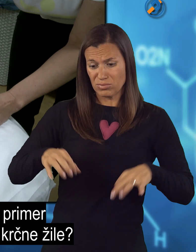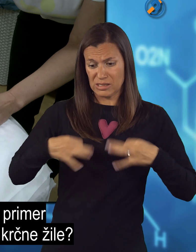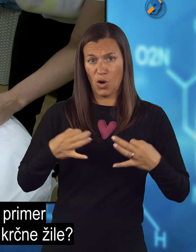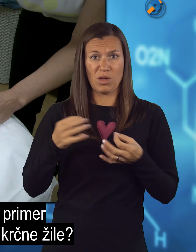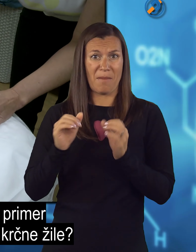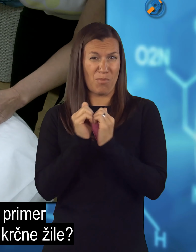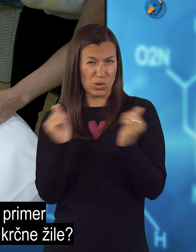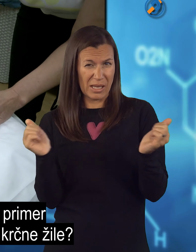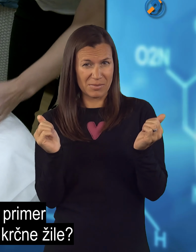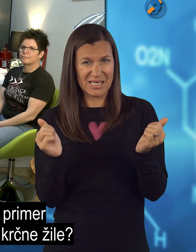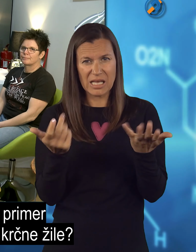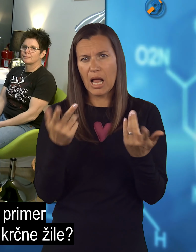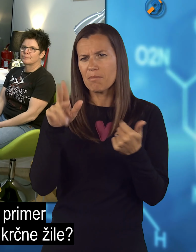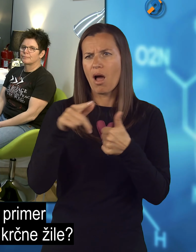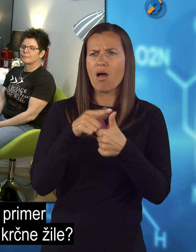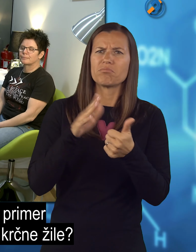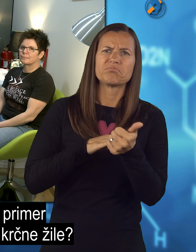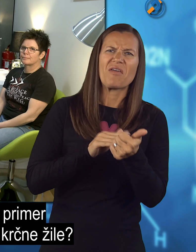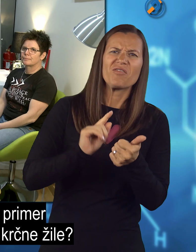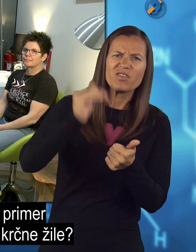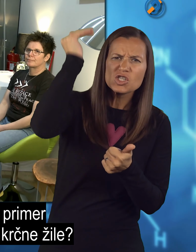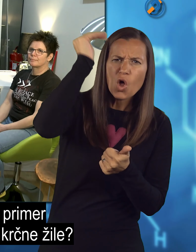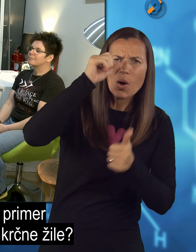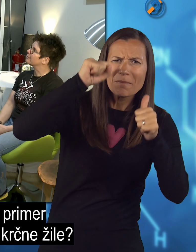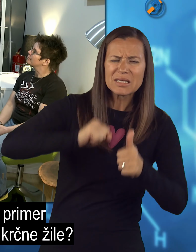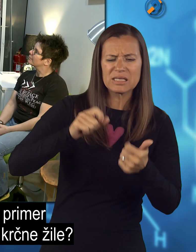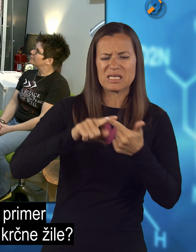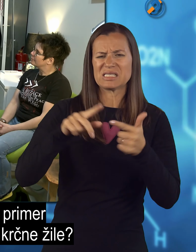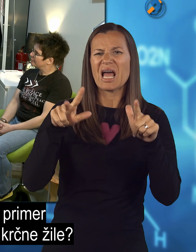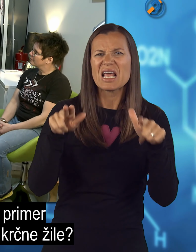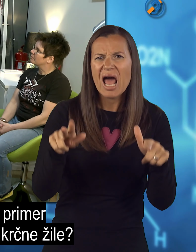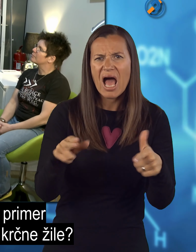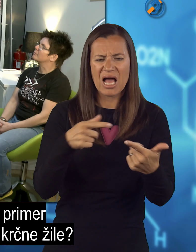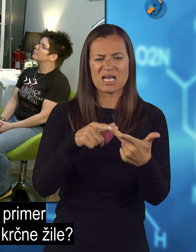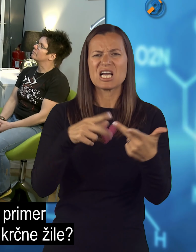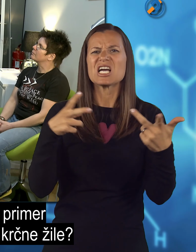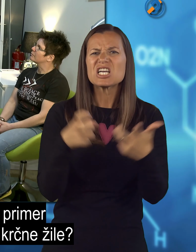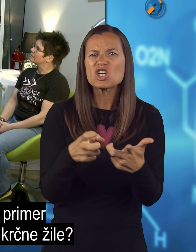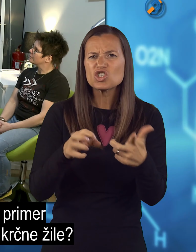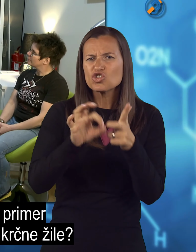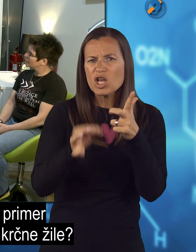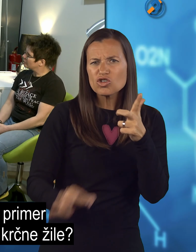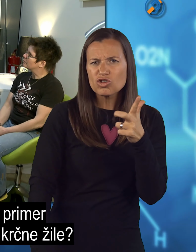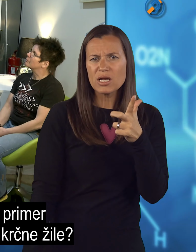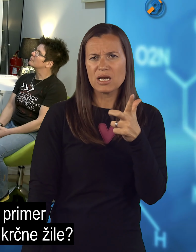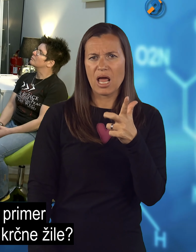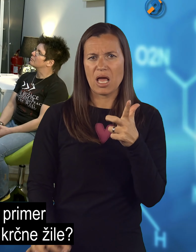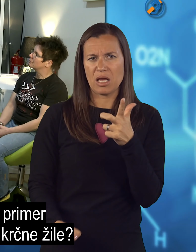nobenih problemov, naprimer kakšen visok pritisk, rak, krčne žile.